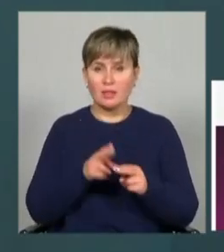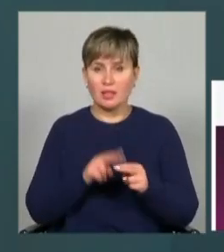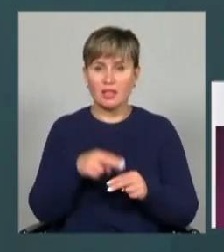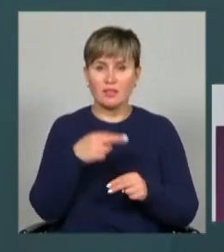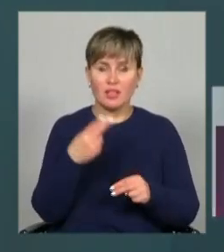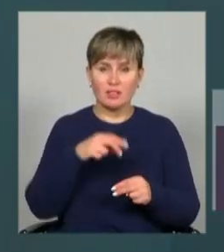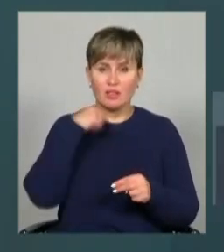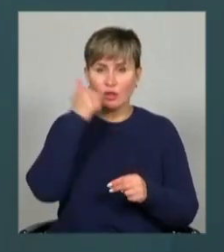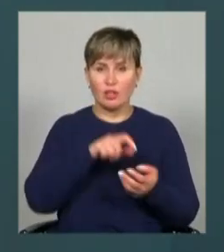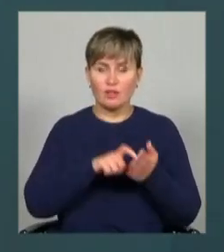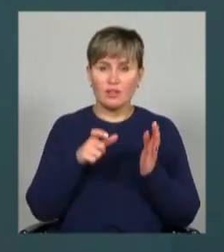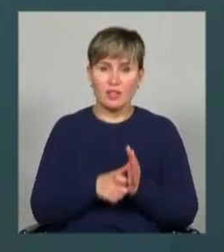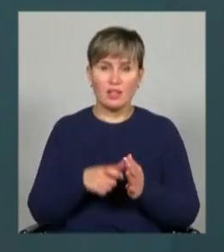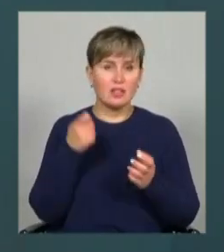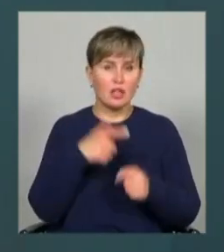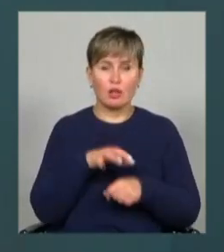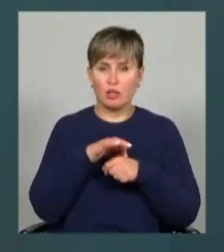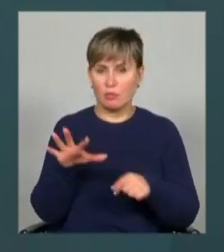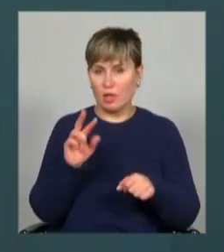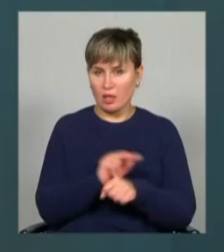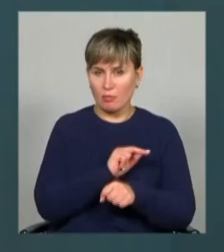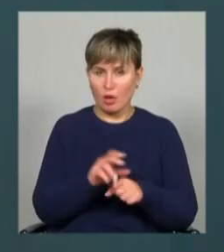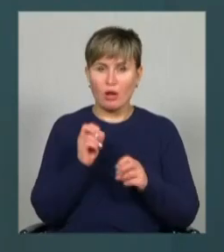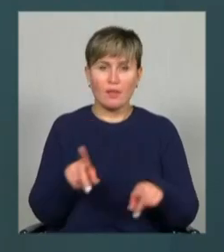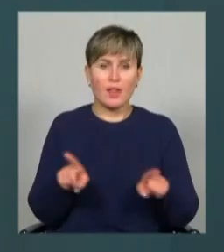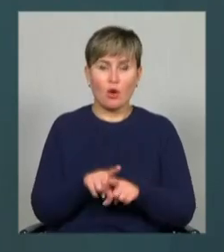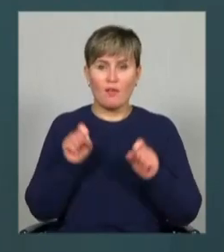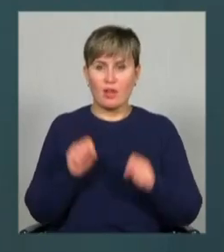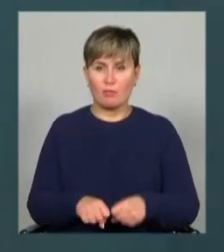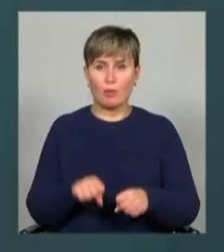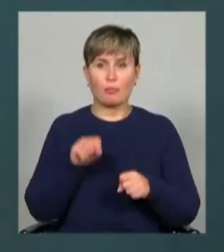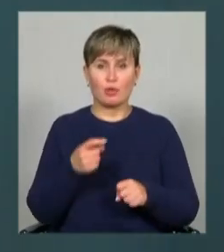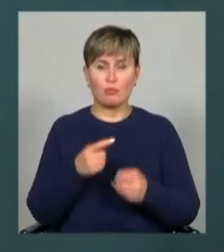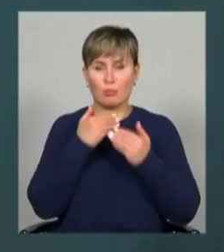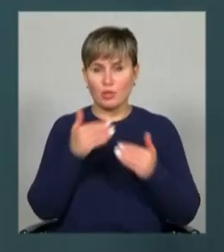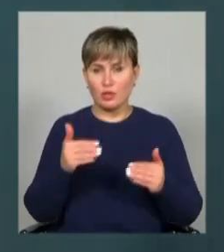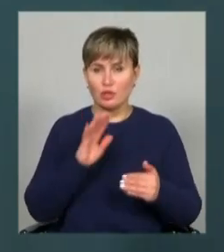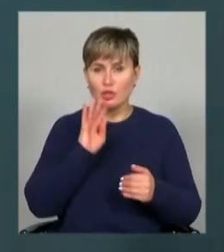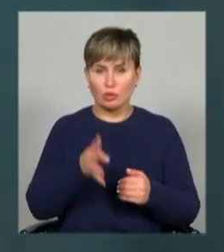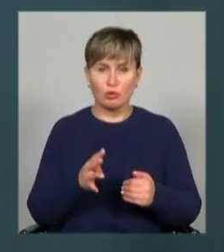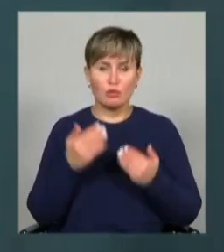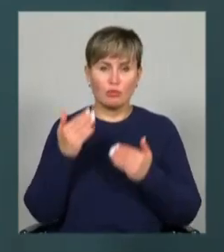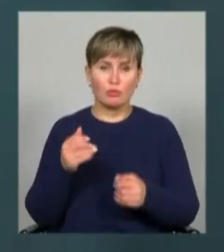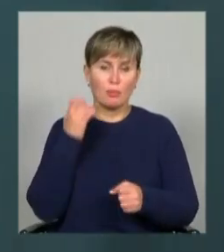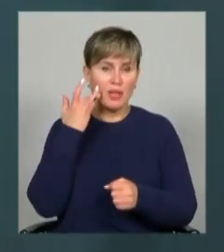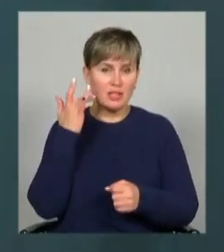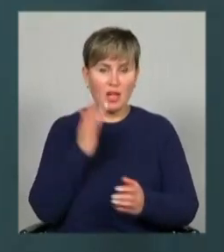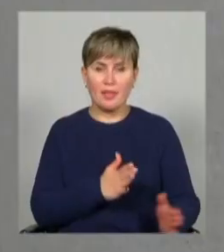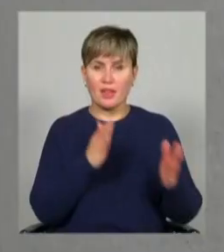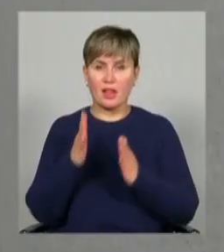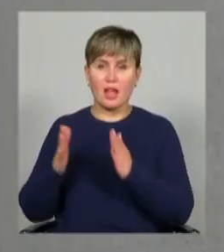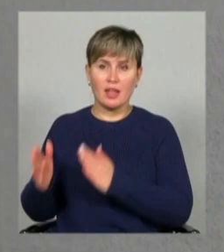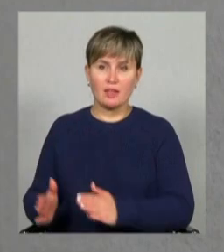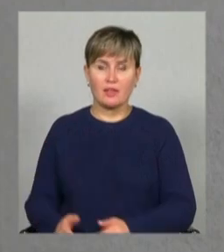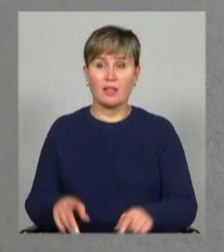22 года в здании ни разу не проводили капремонт. Как такое возможно? Почему последние 4 года его постоянно откладывают? А